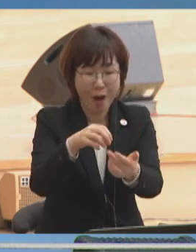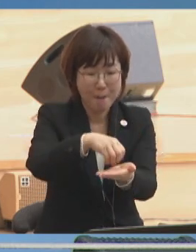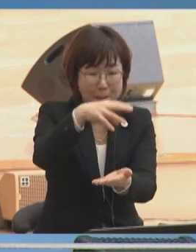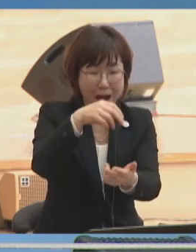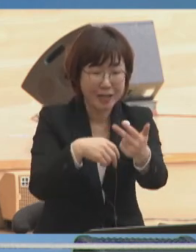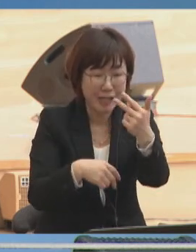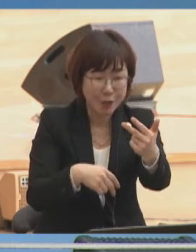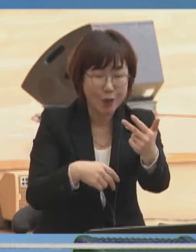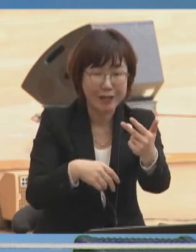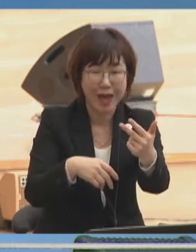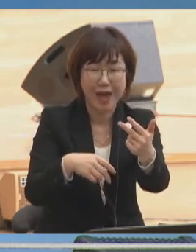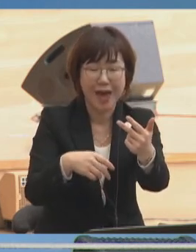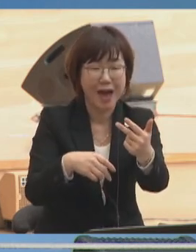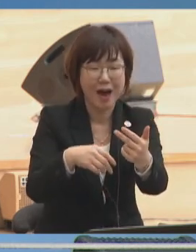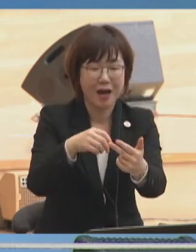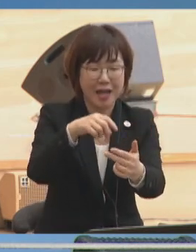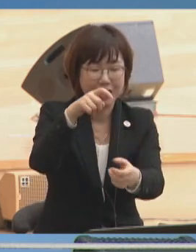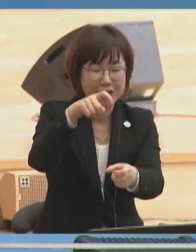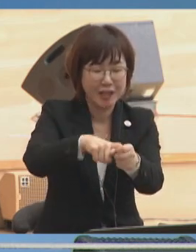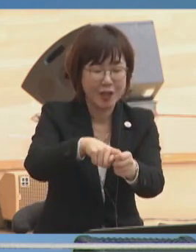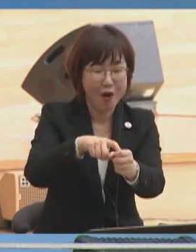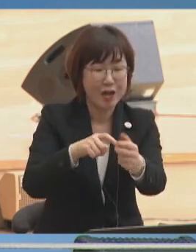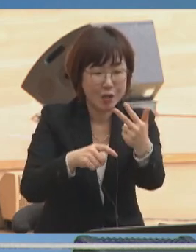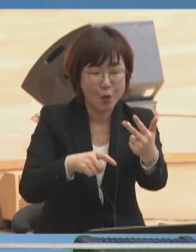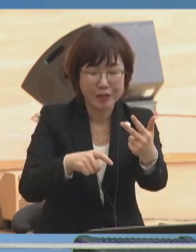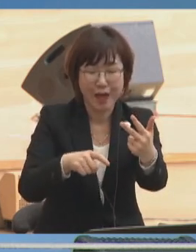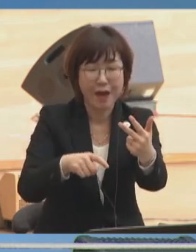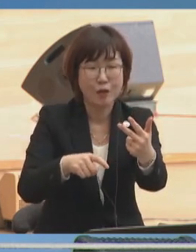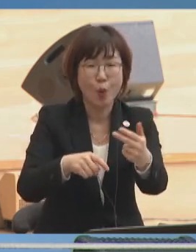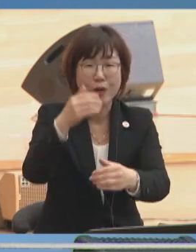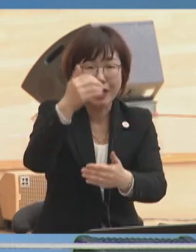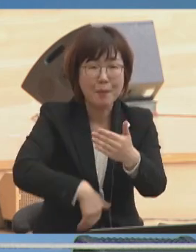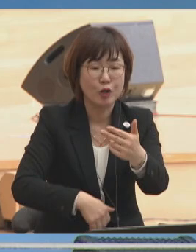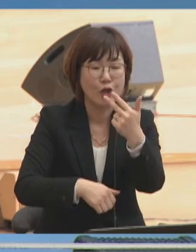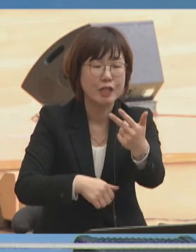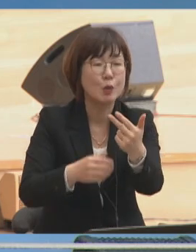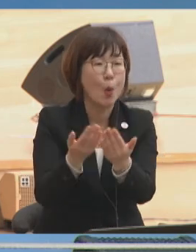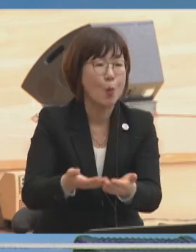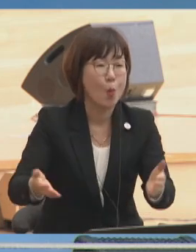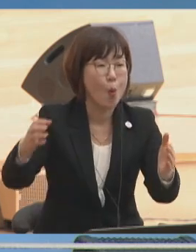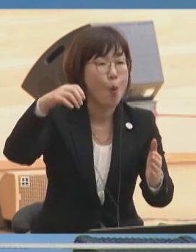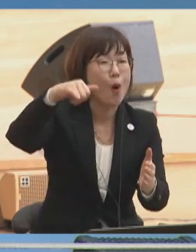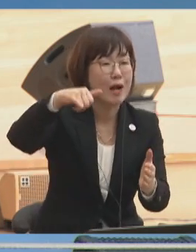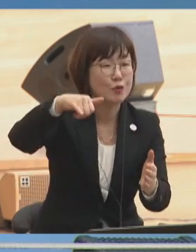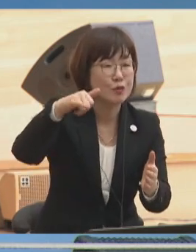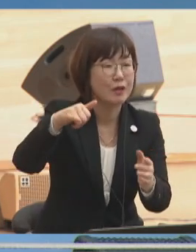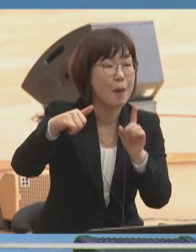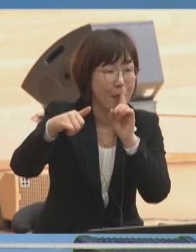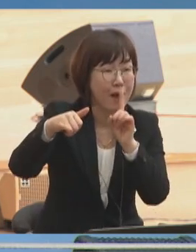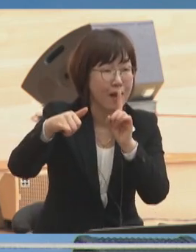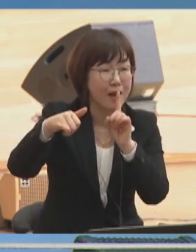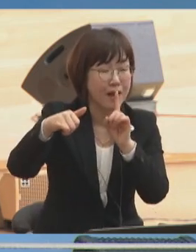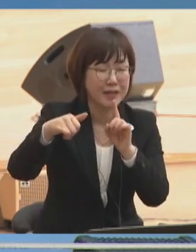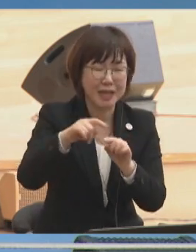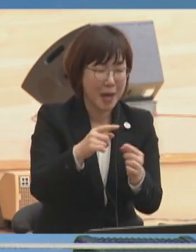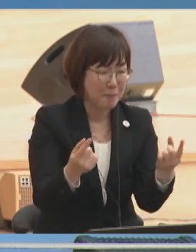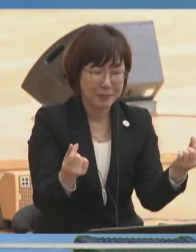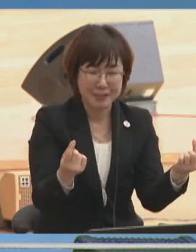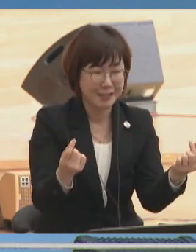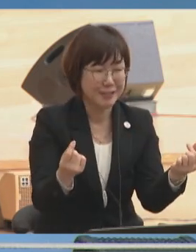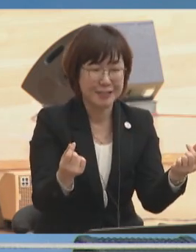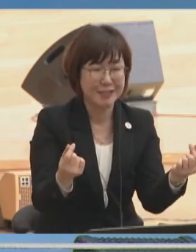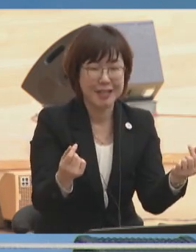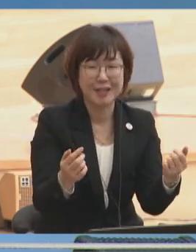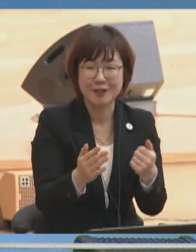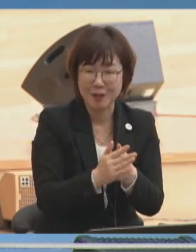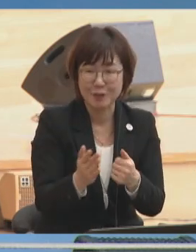떡 일곱 개 그렇게 말하는데 남은 것도 일곱 강줄이 그렇게 말하잖아요. 여러분, 이게 은유적인 것들로 여러분,